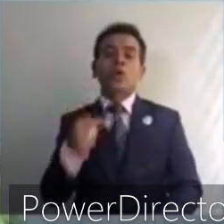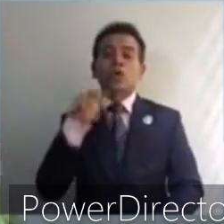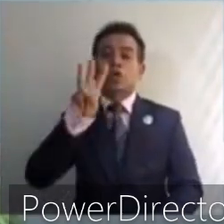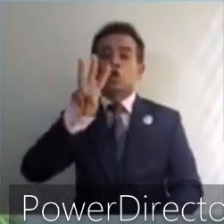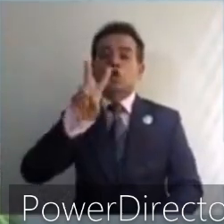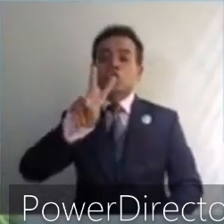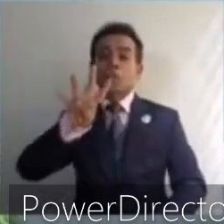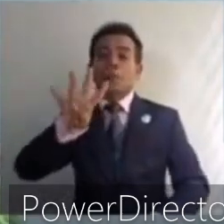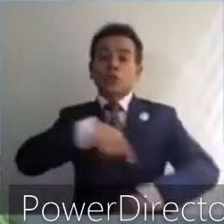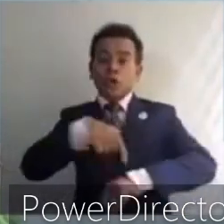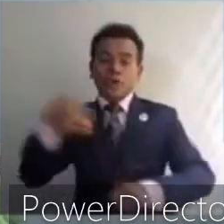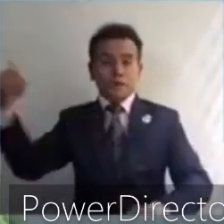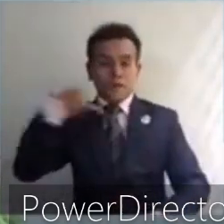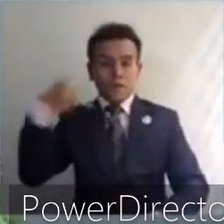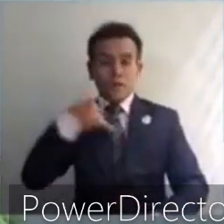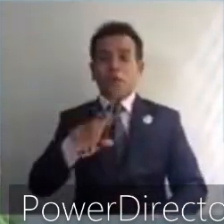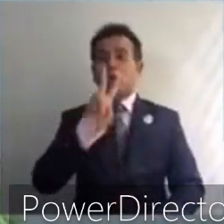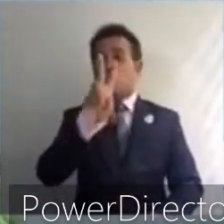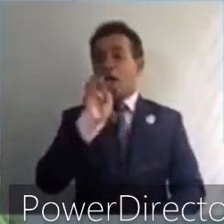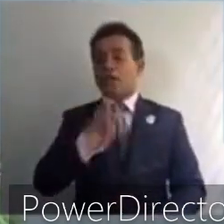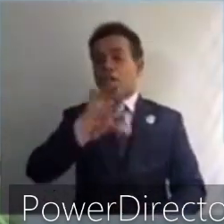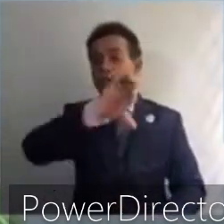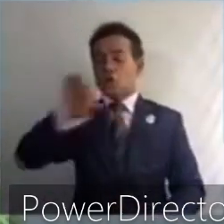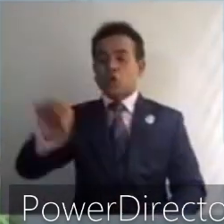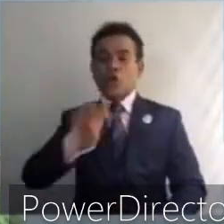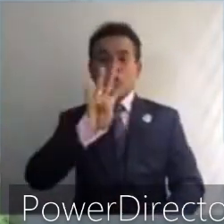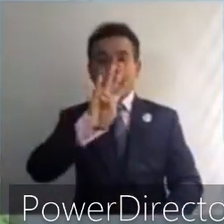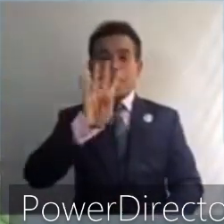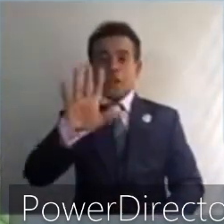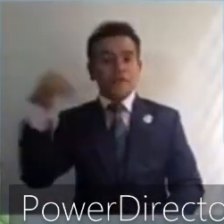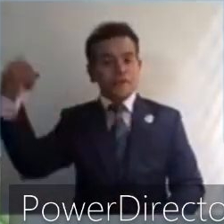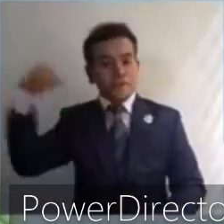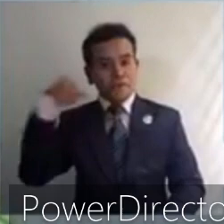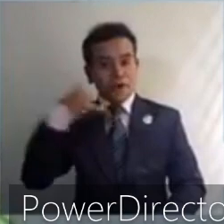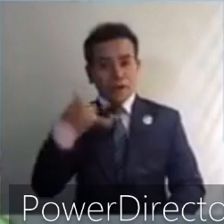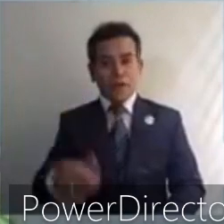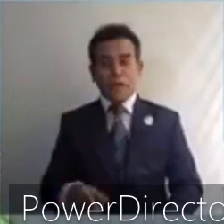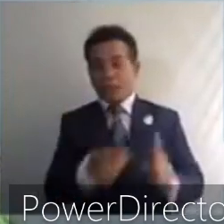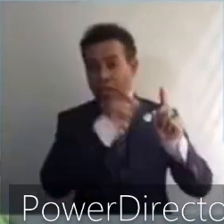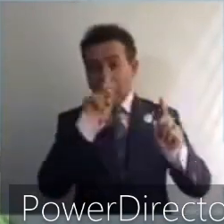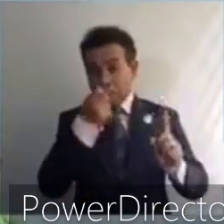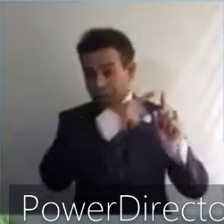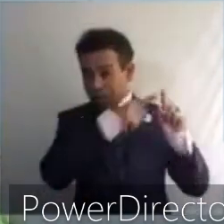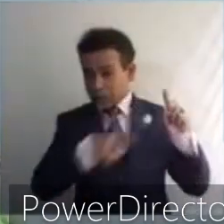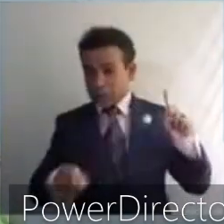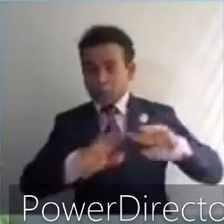2,945টি এবং অদ্যাবধি IDCR এর হটলাইনে ফোন এসেছে